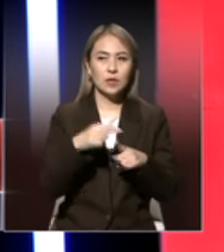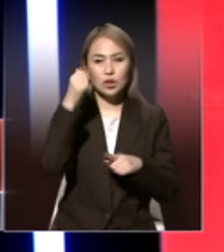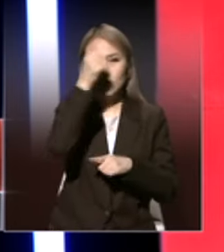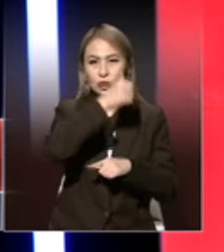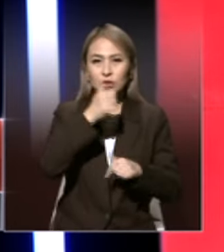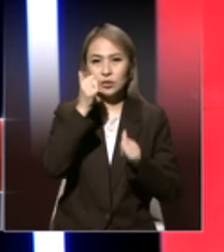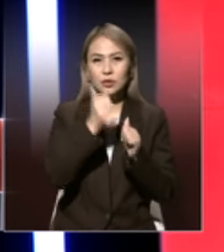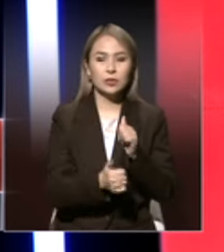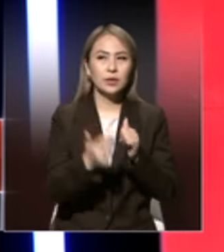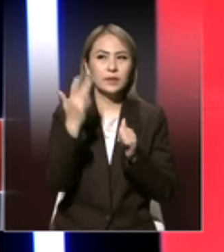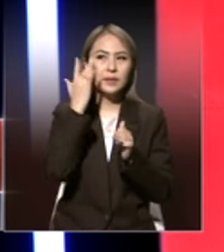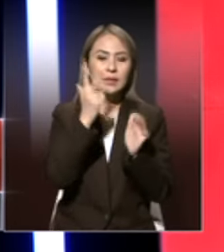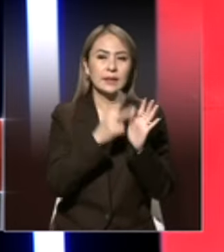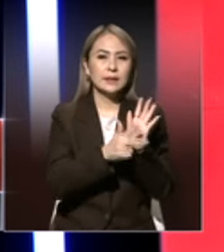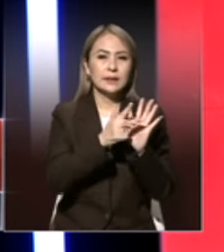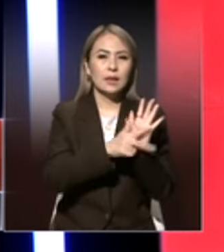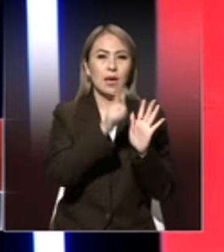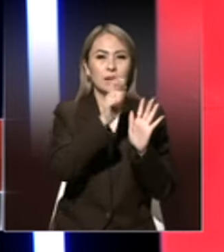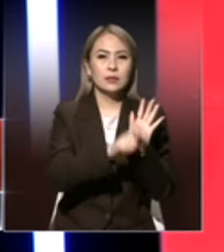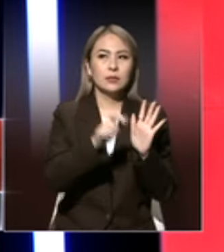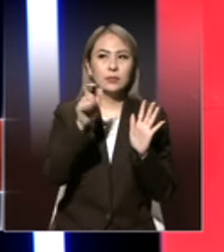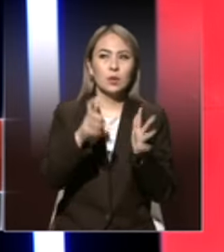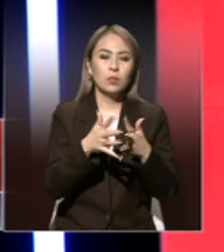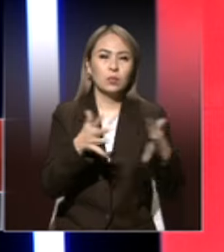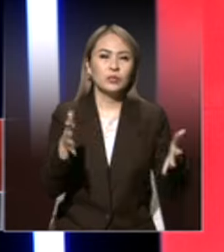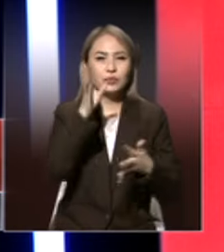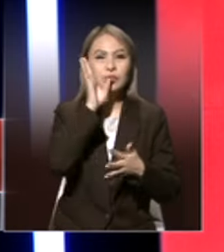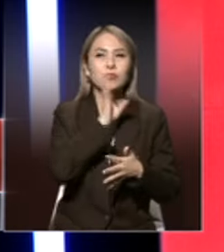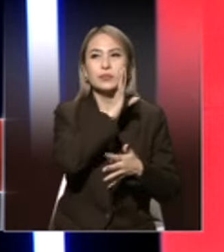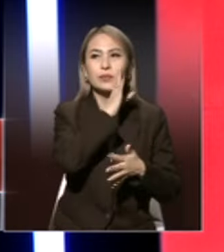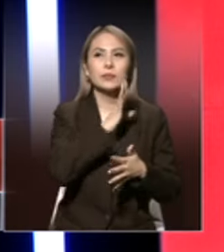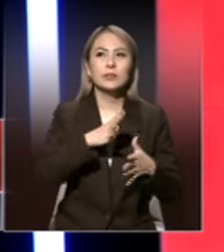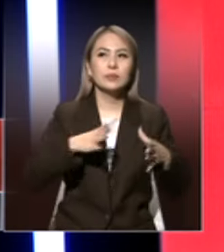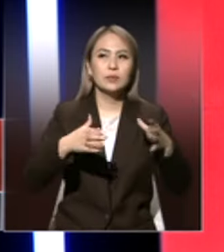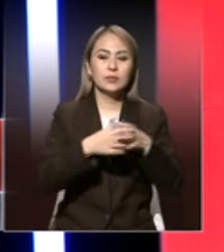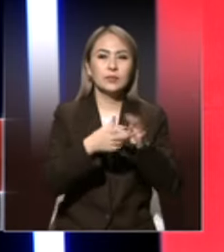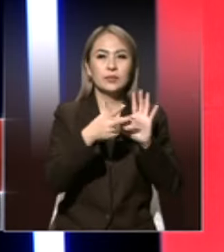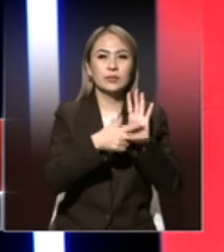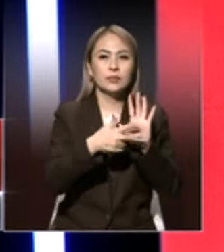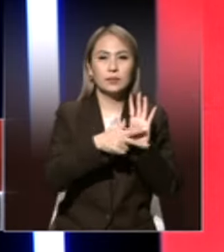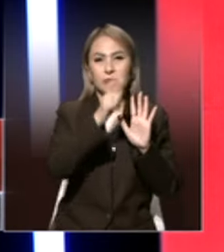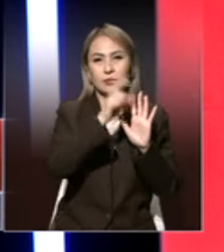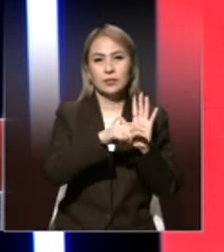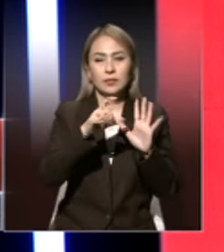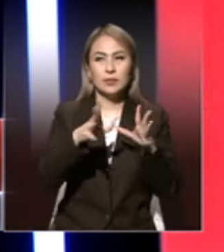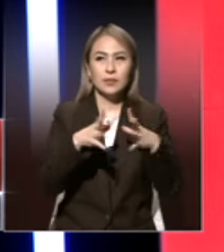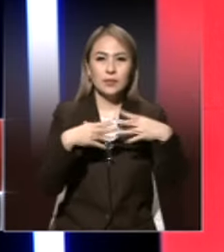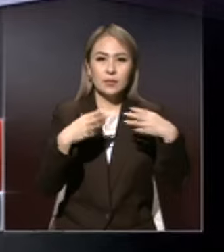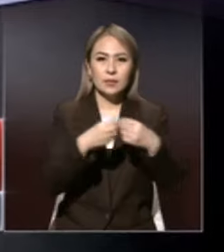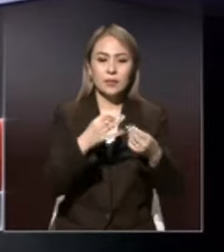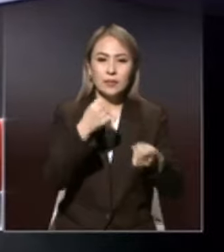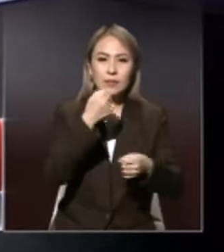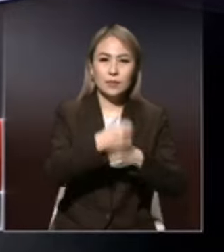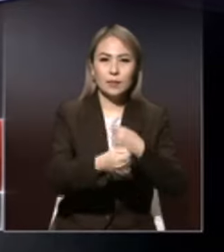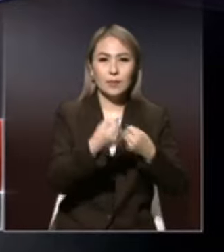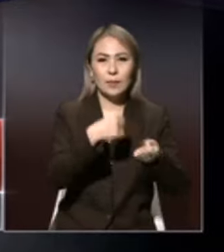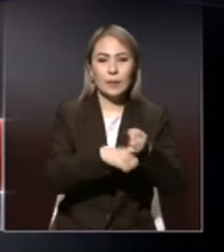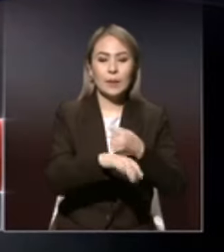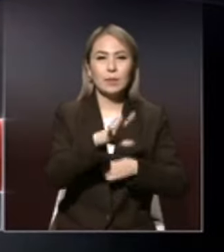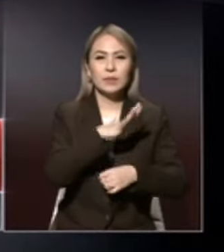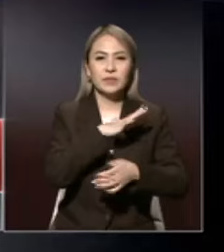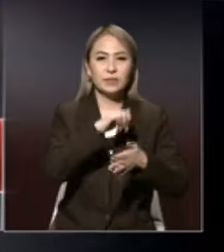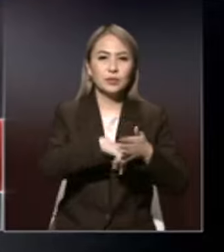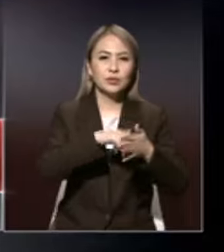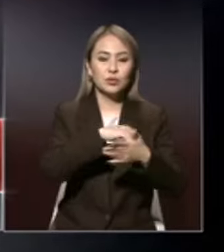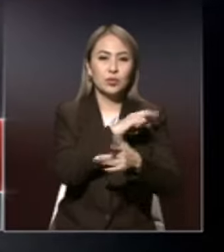азаматымыз, оның басым бөлігі әйелдер, 80 адам осы отбасындағы зорлықтан қайтыс болады. Бұл